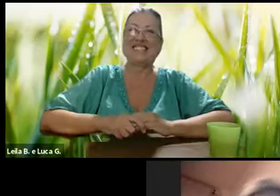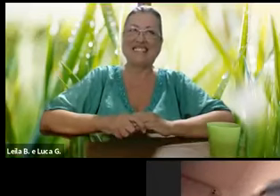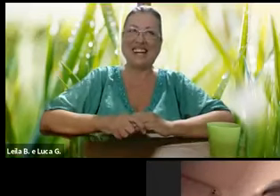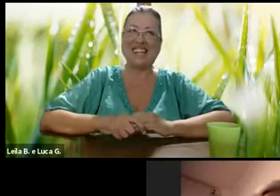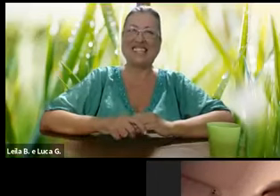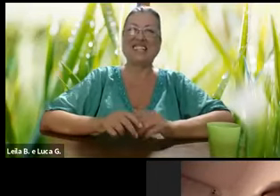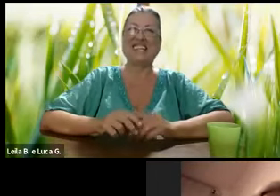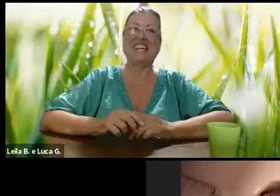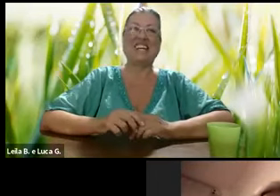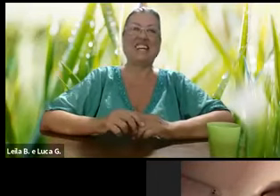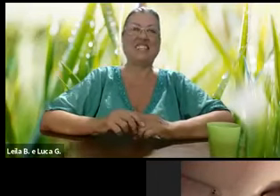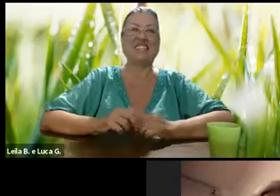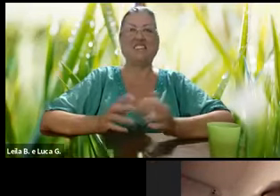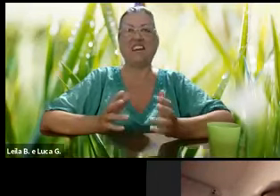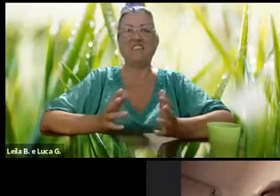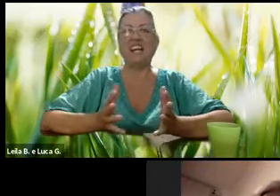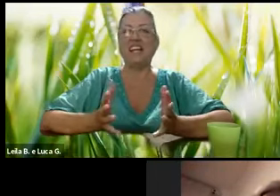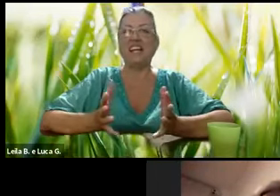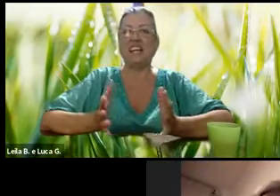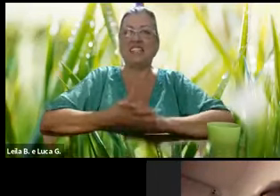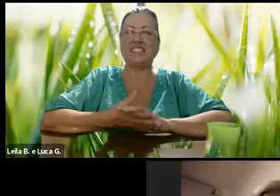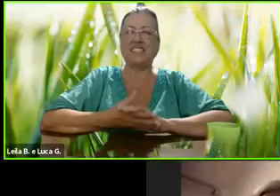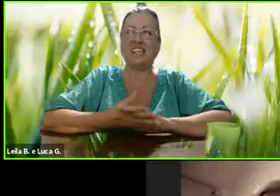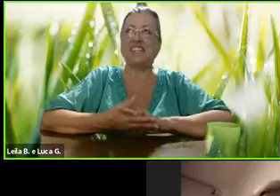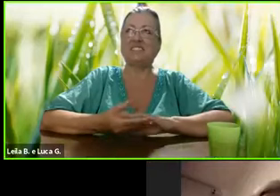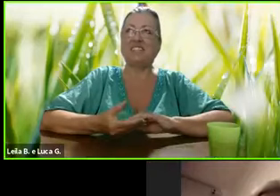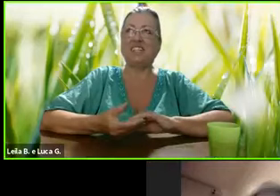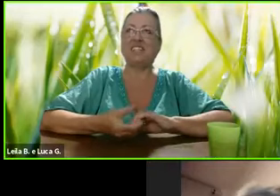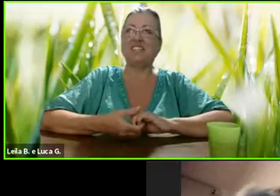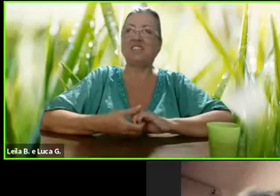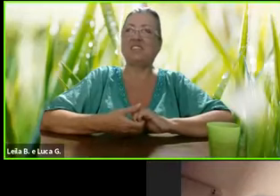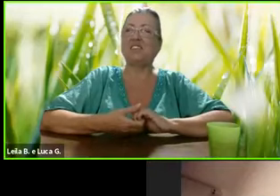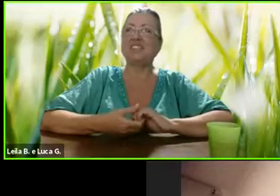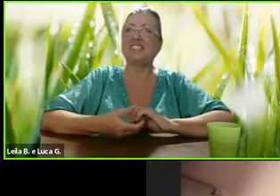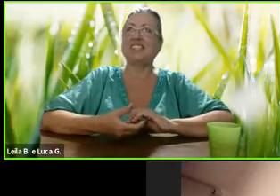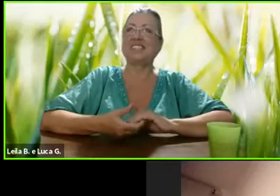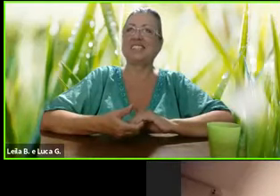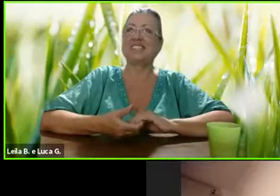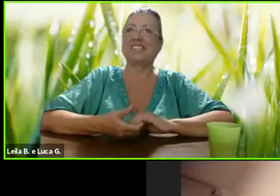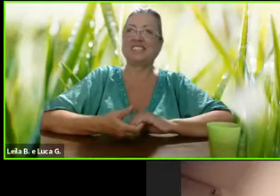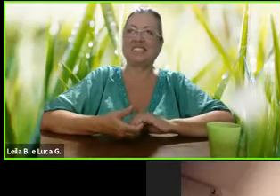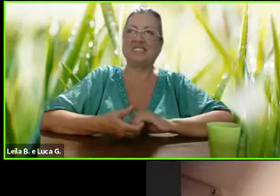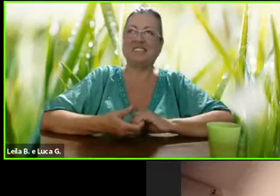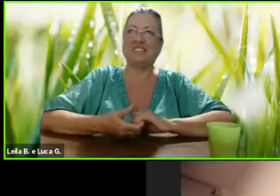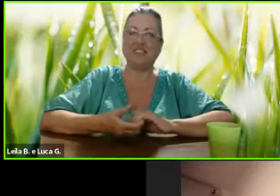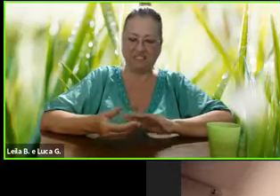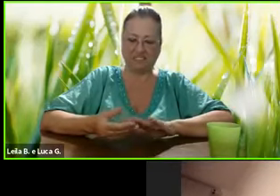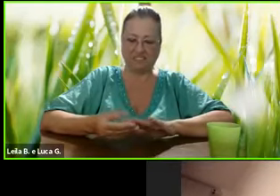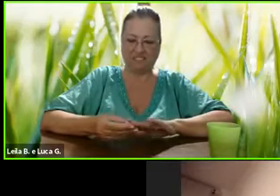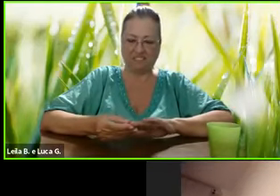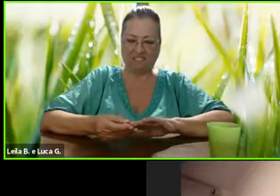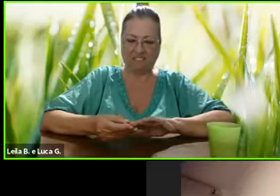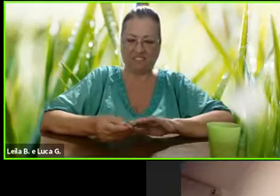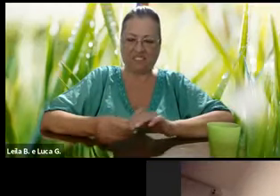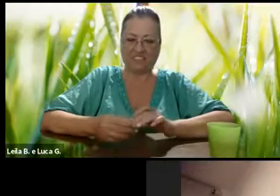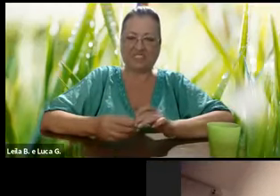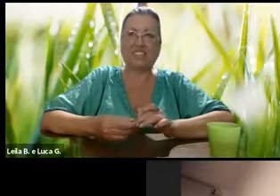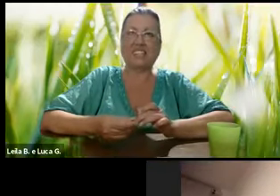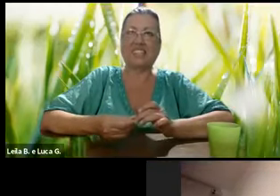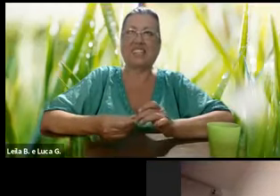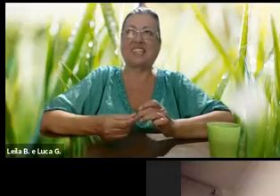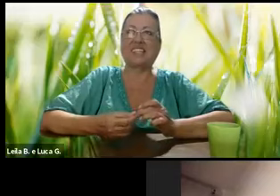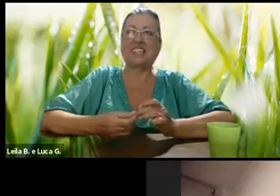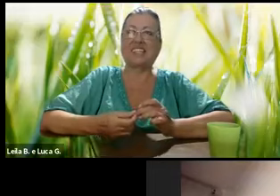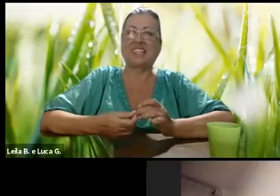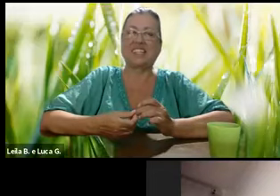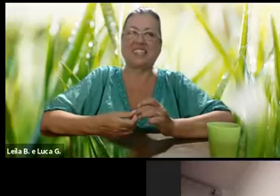grazie, grazie. Saveri, Lene, Alessandra, volete dire qualcosa? Saveri? Io sì, volevo dire